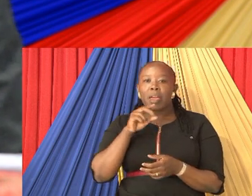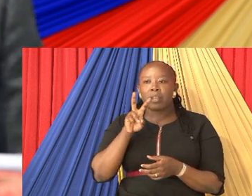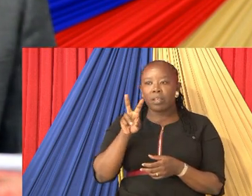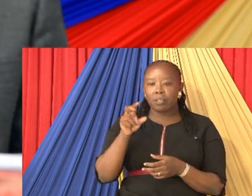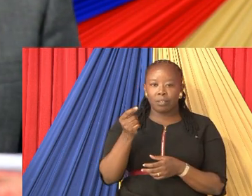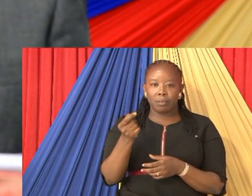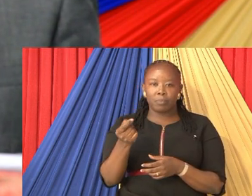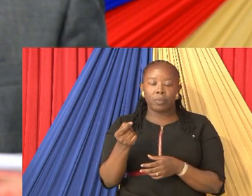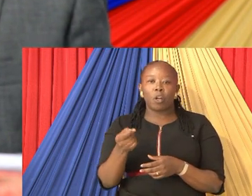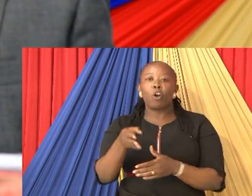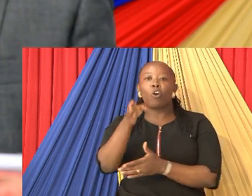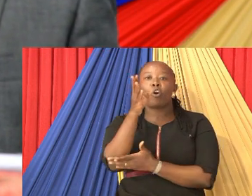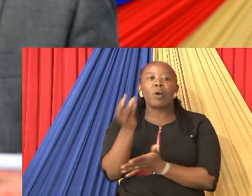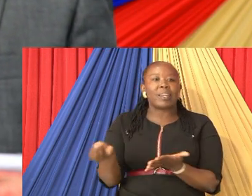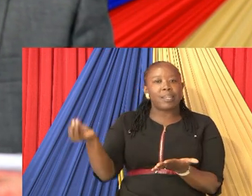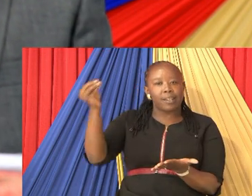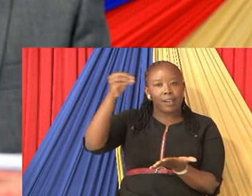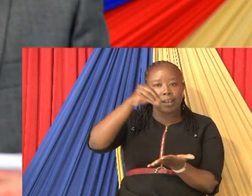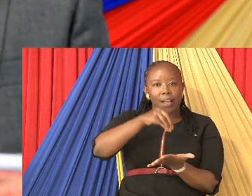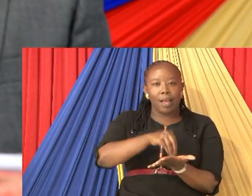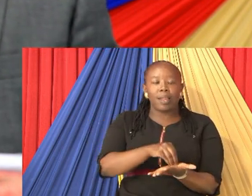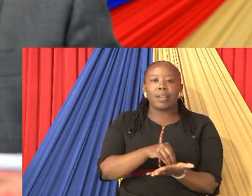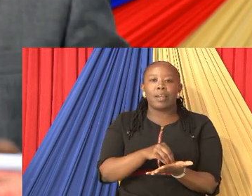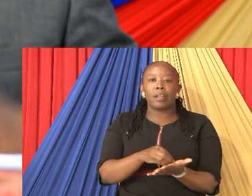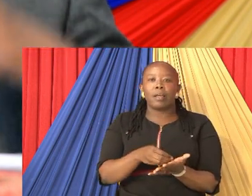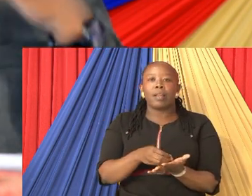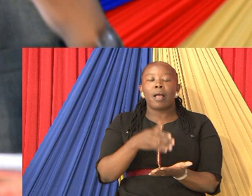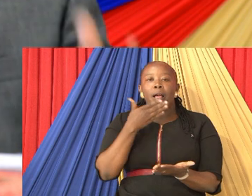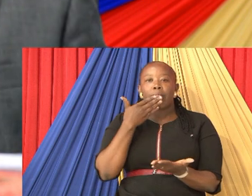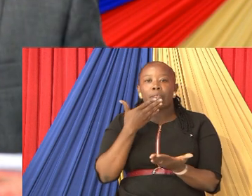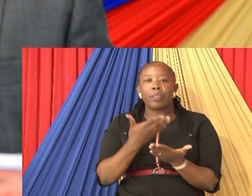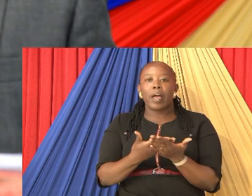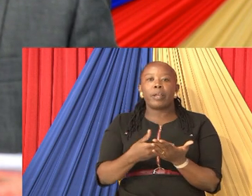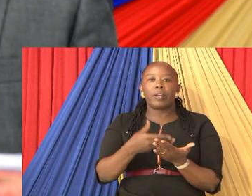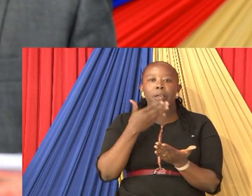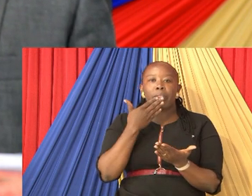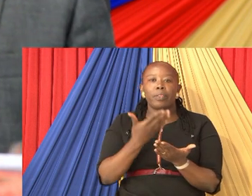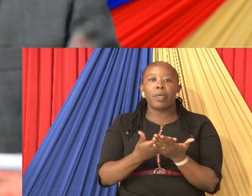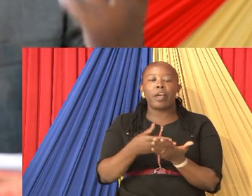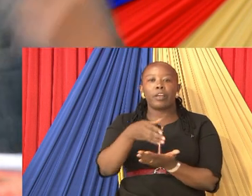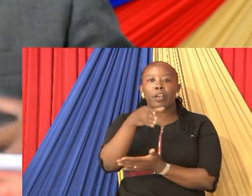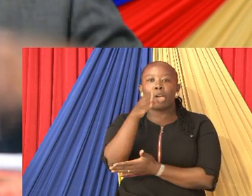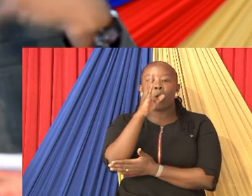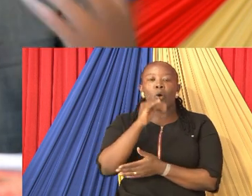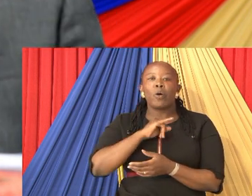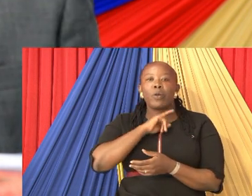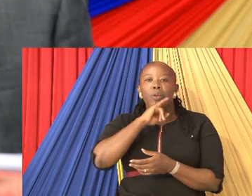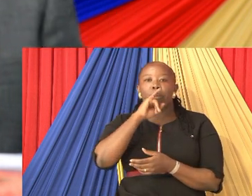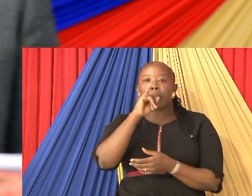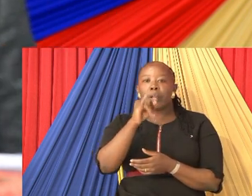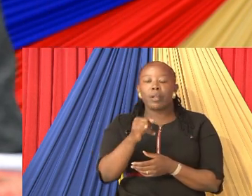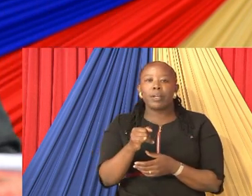God added. Kushukuru Mungu kunaongeza, it's a way of attracting